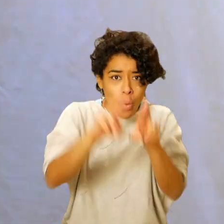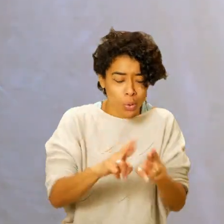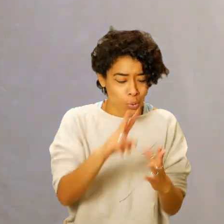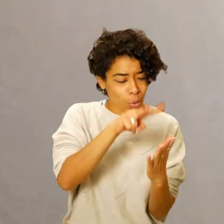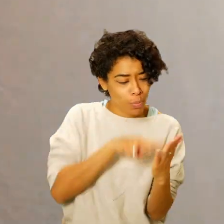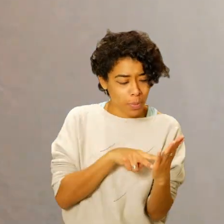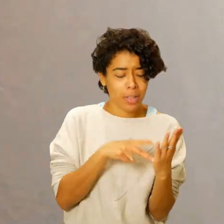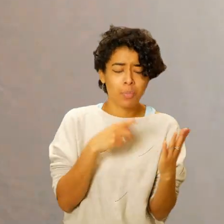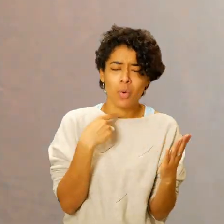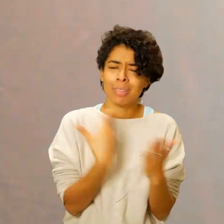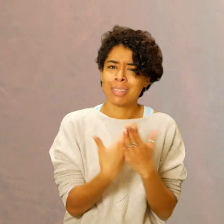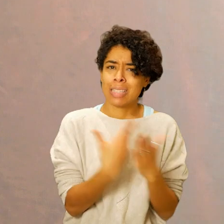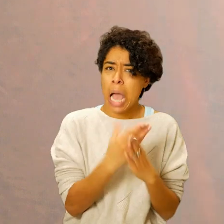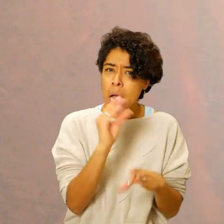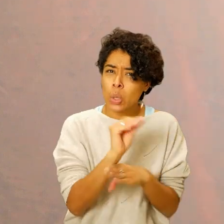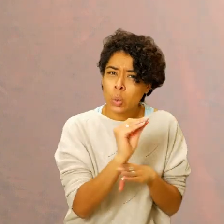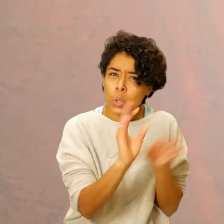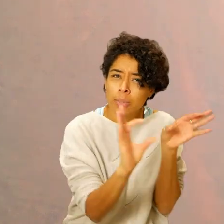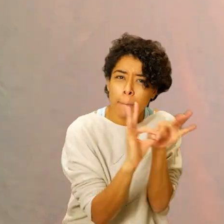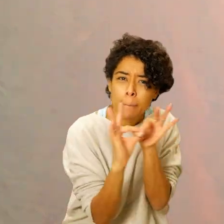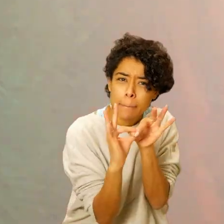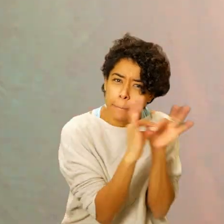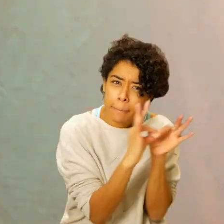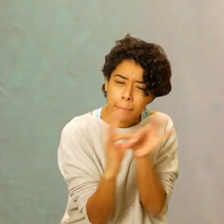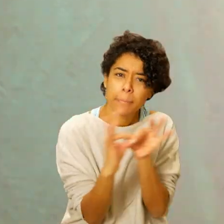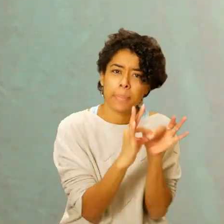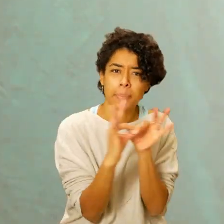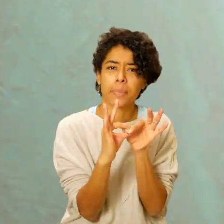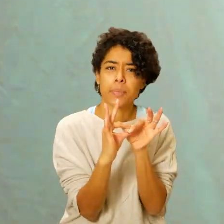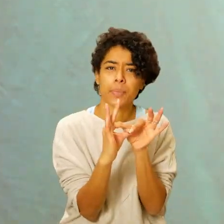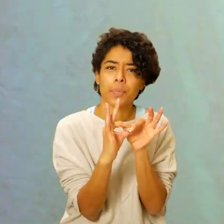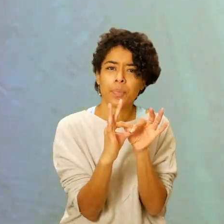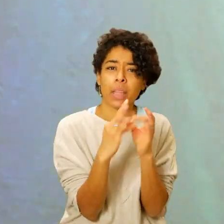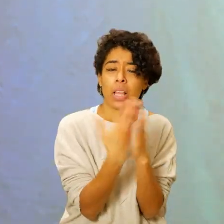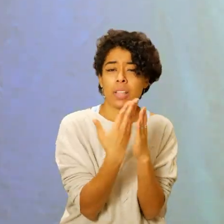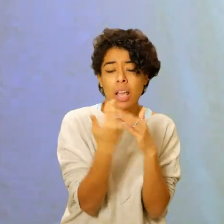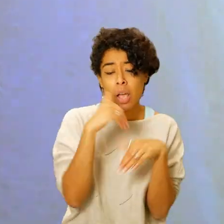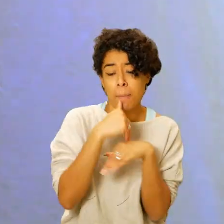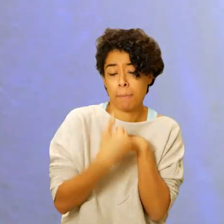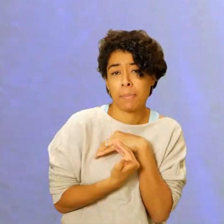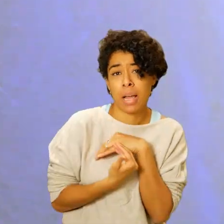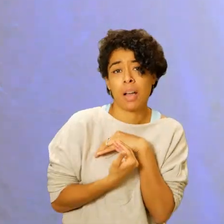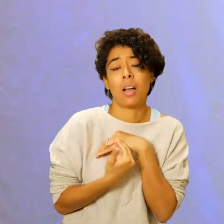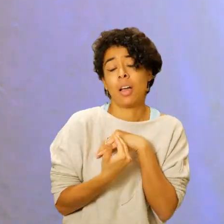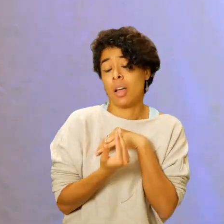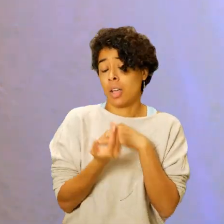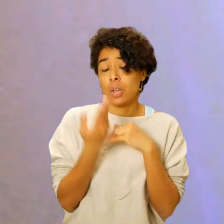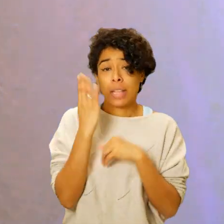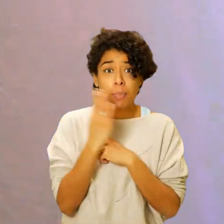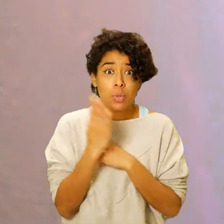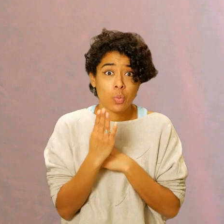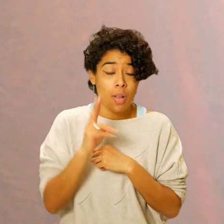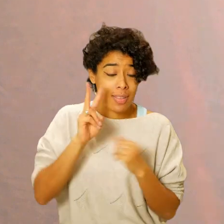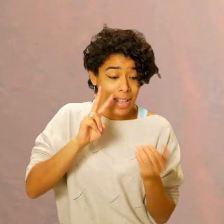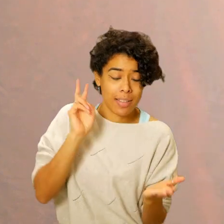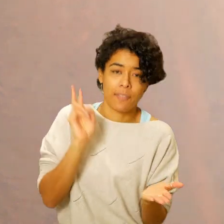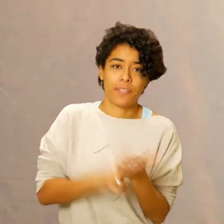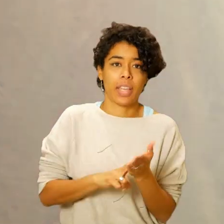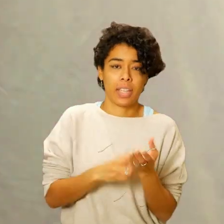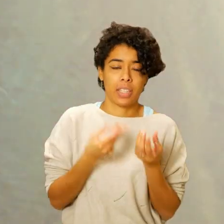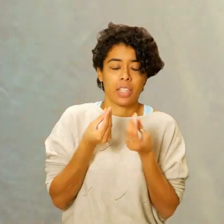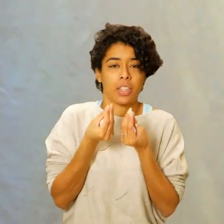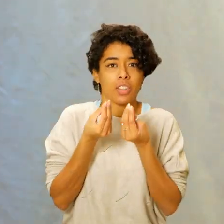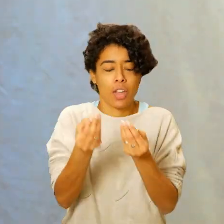sois connecté à la source. Qu'à nouveau tu sois connecté à ce pain que tu as besoin, à cette eau vive, à cette vérité qui va